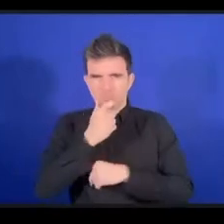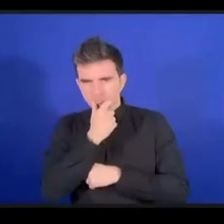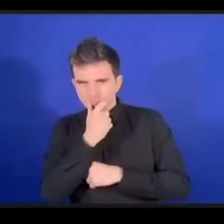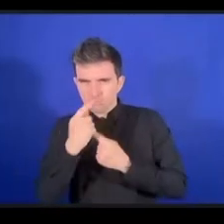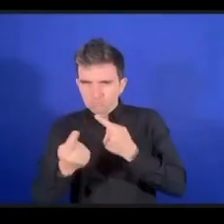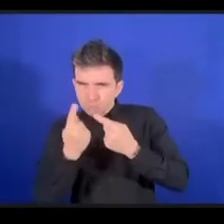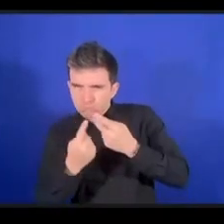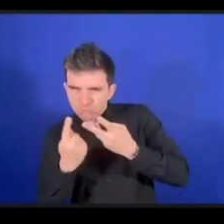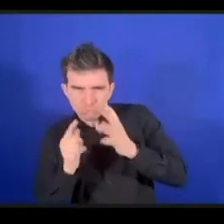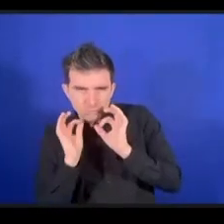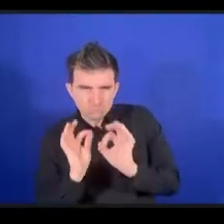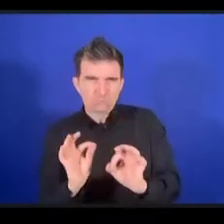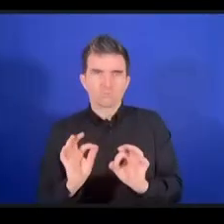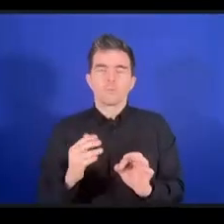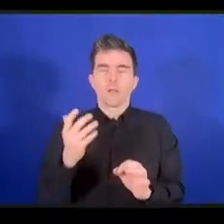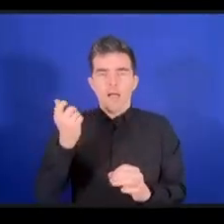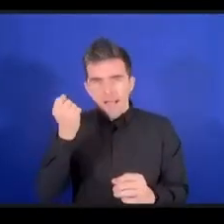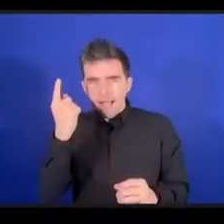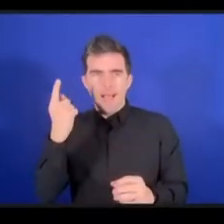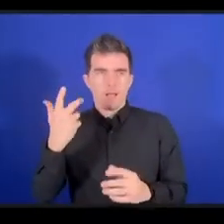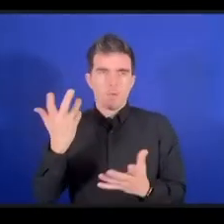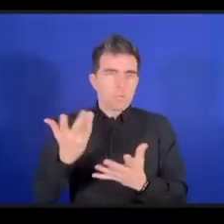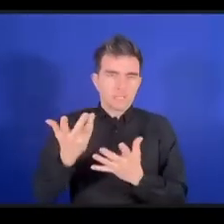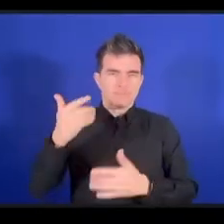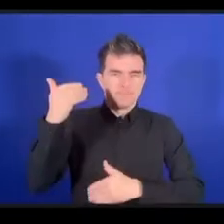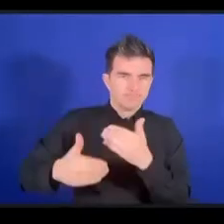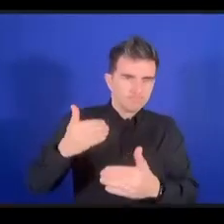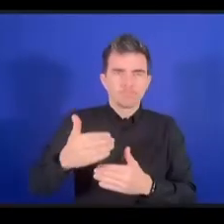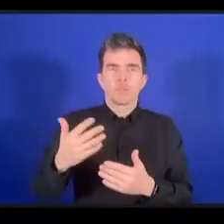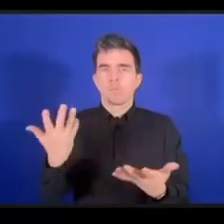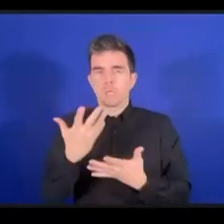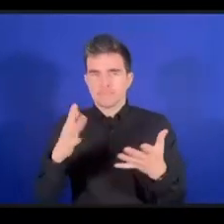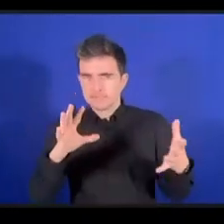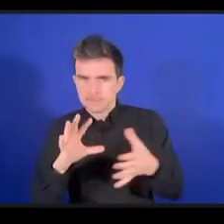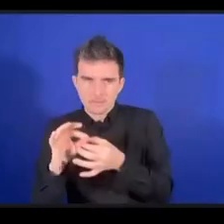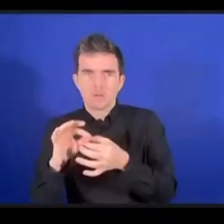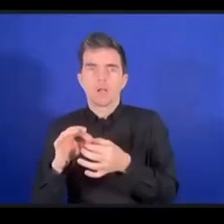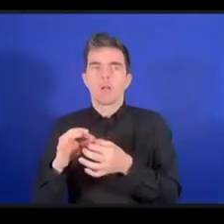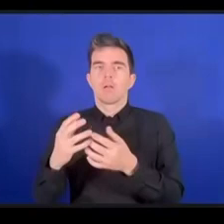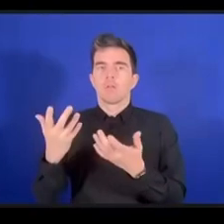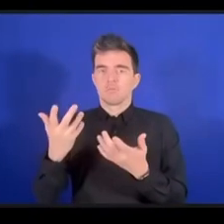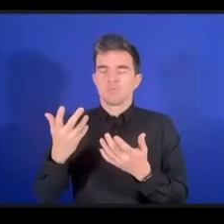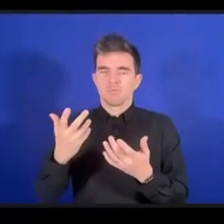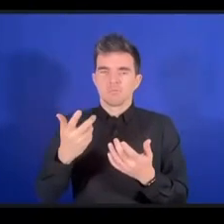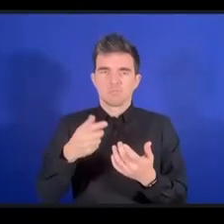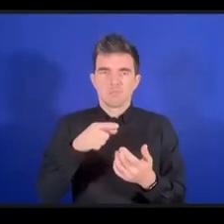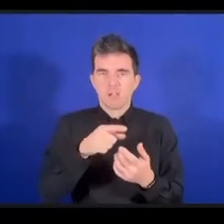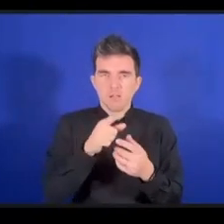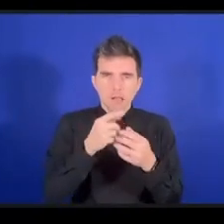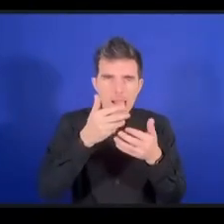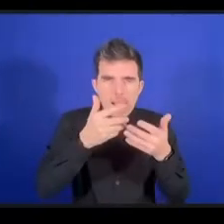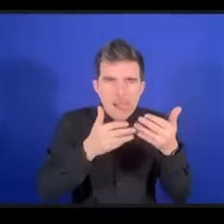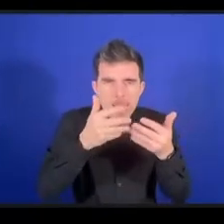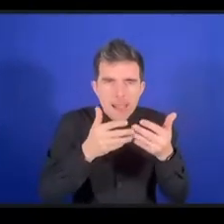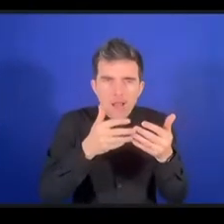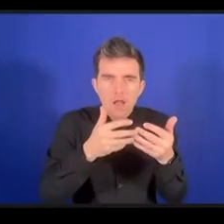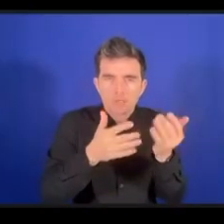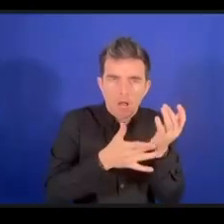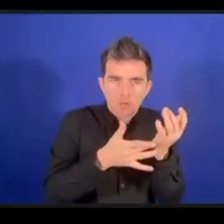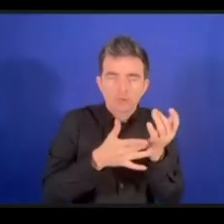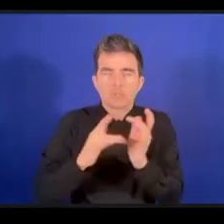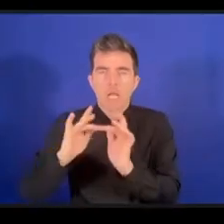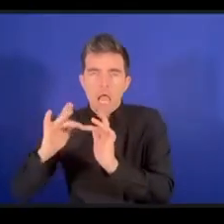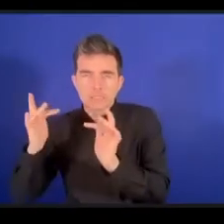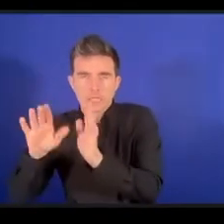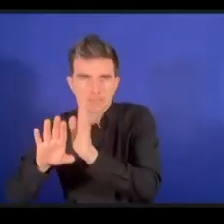互联网和这个技术发展的方向，然后大家的体验。我